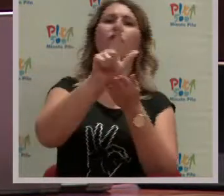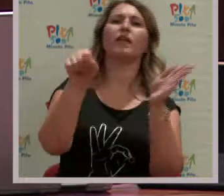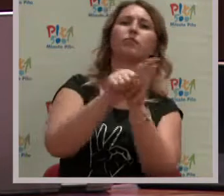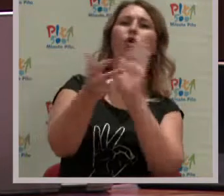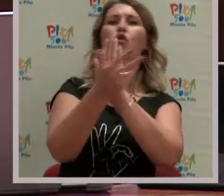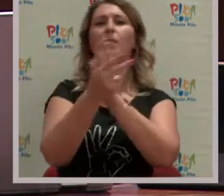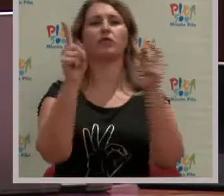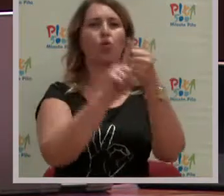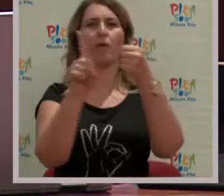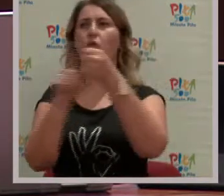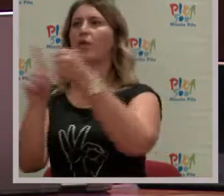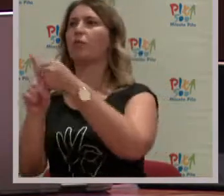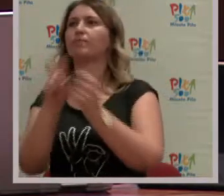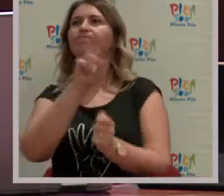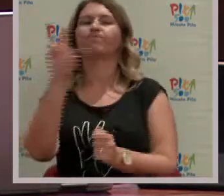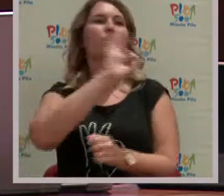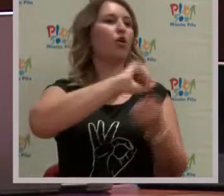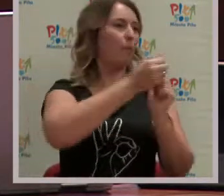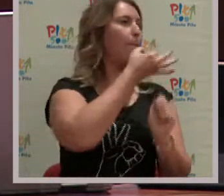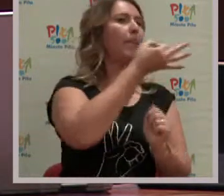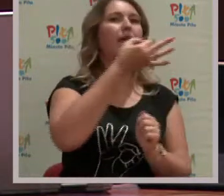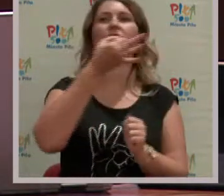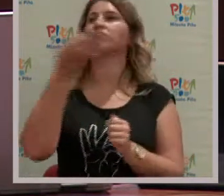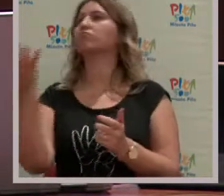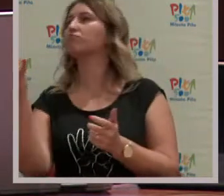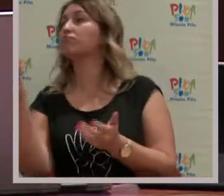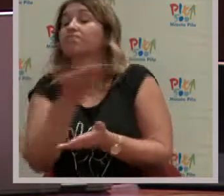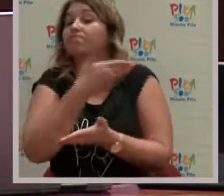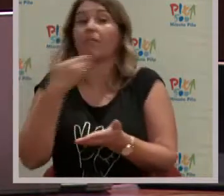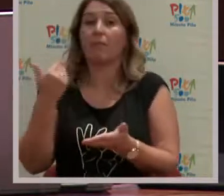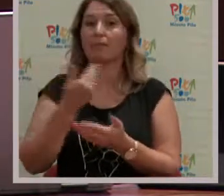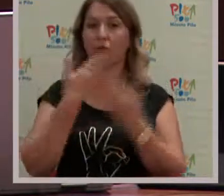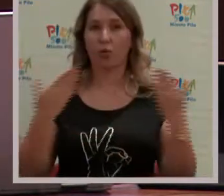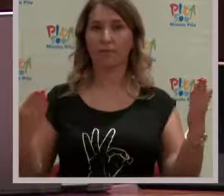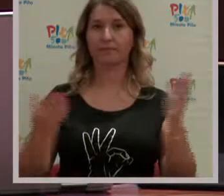18. Czy są inne propozycje? Nie widzę. Dziękuję bardzo.